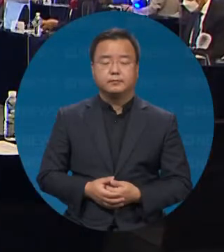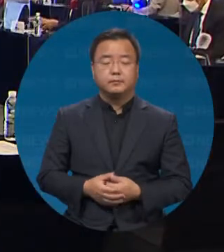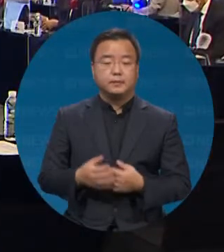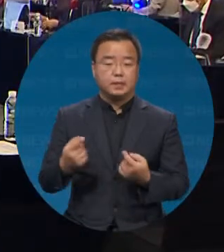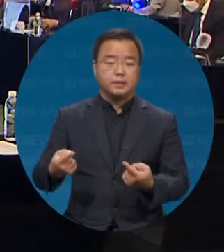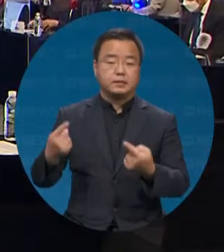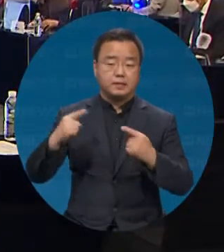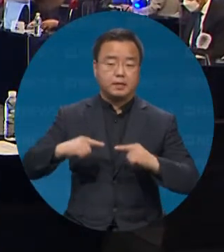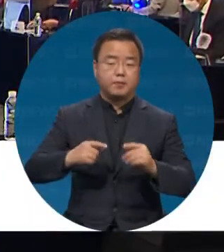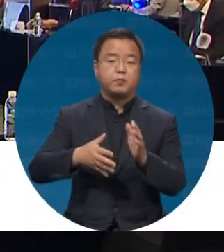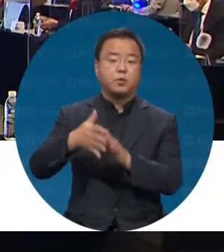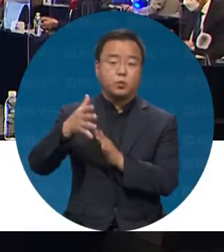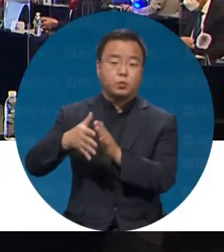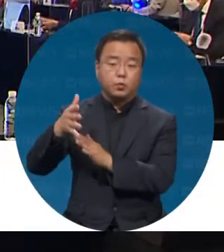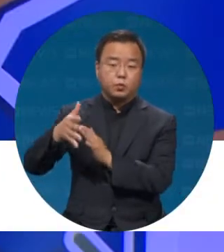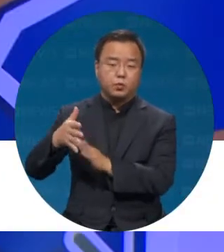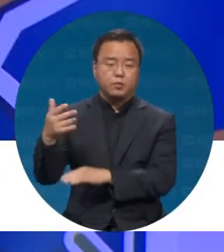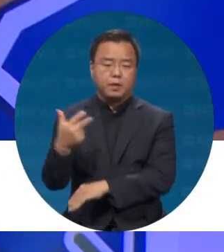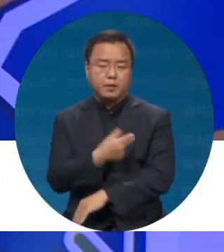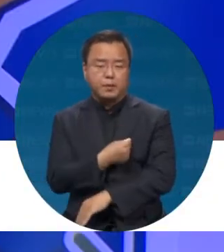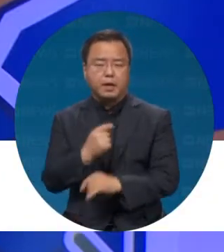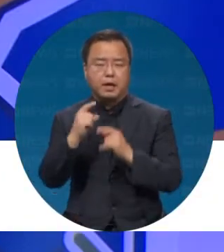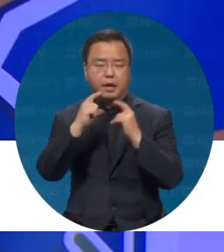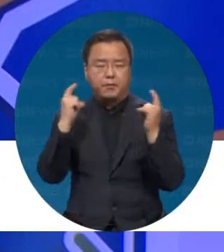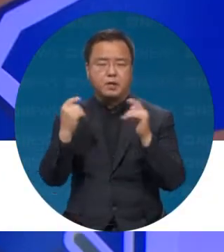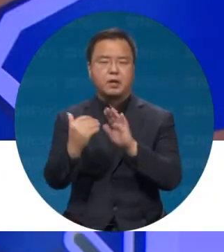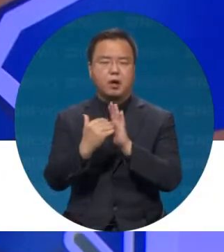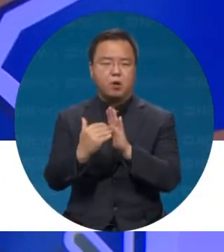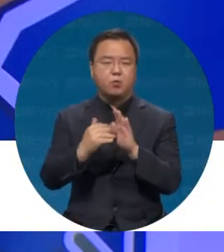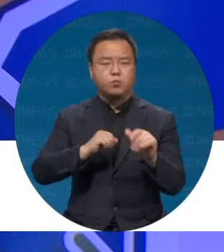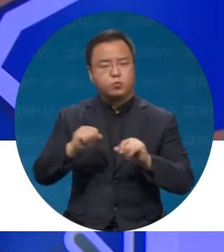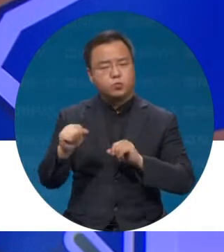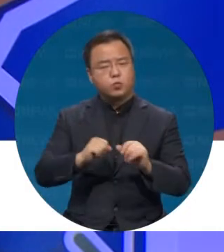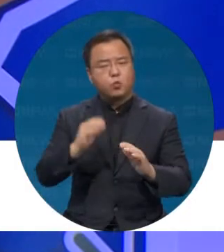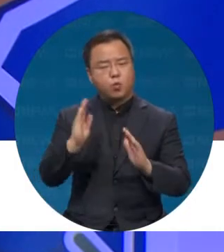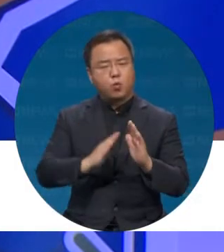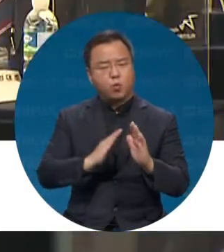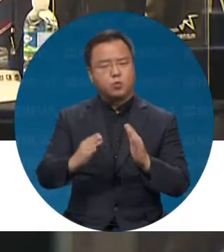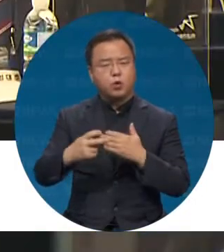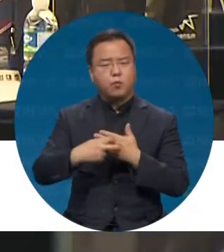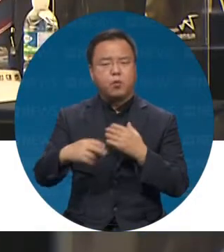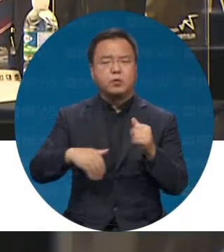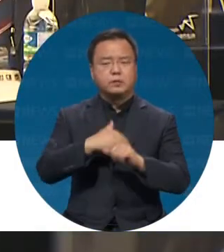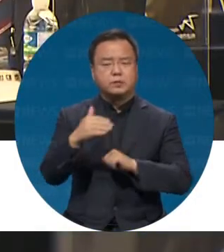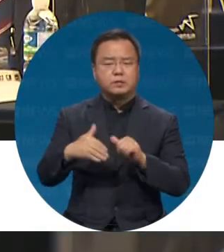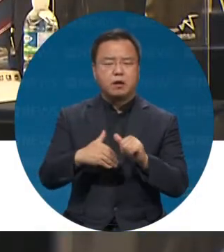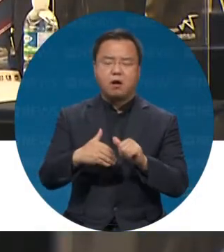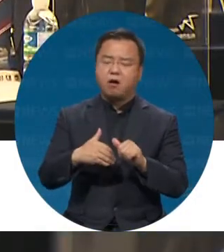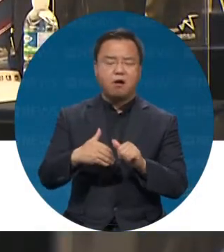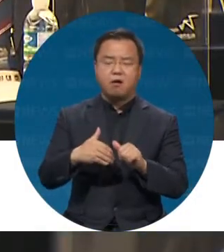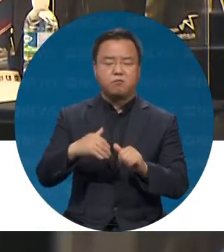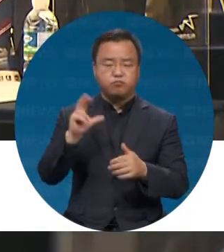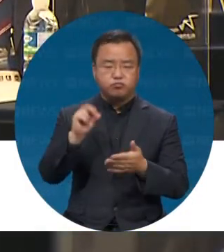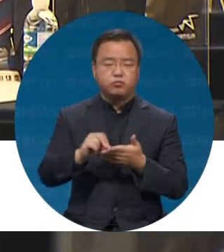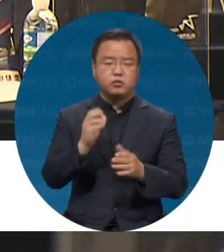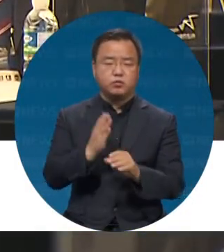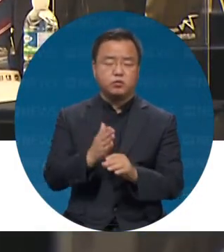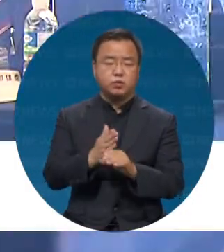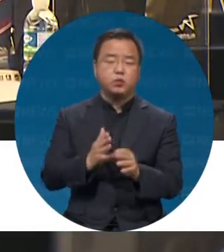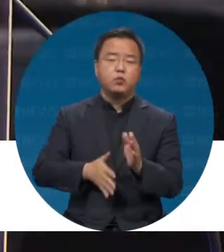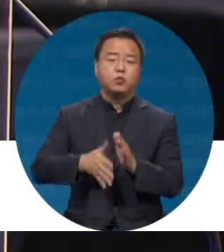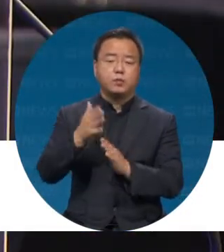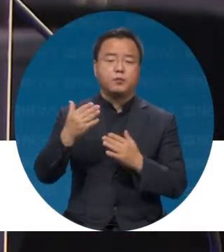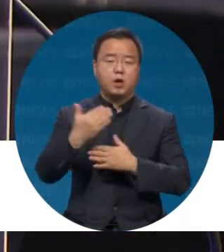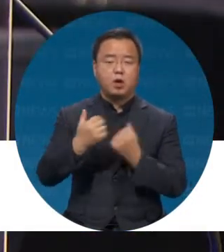참가 도시들은 특히 백신이나 마스크 거부 운동이 공중보건에 큰 도전이 되는 만큼 도시가 건강과 관련된 평생